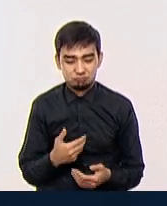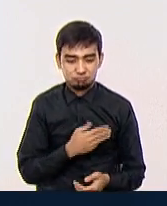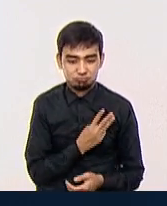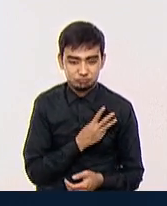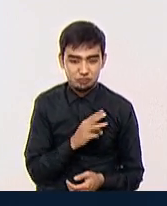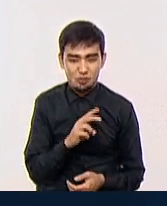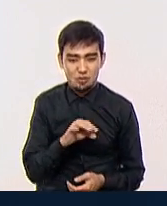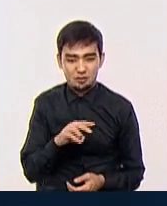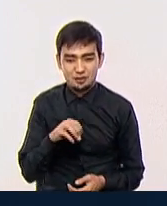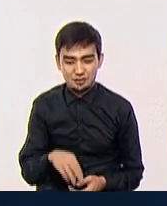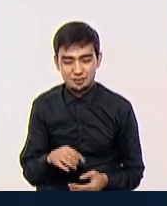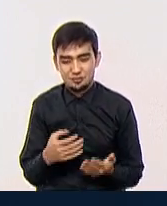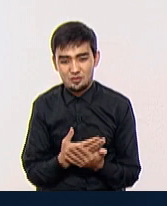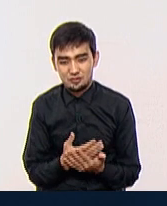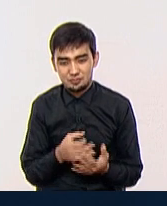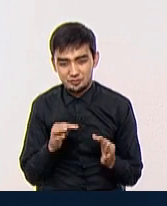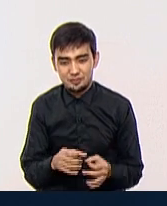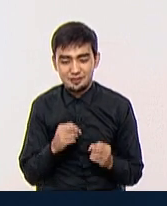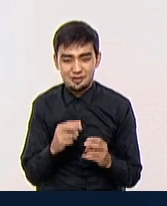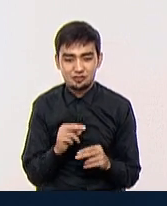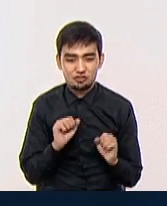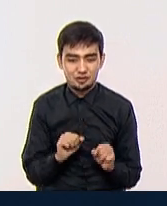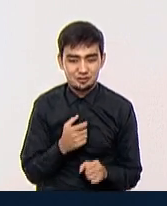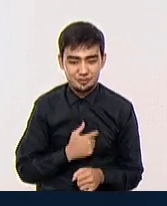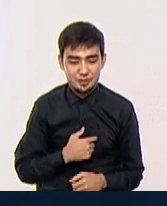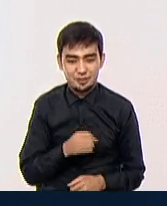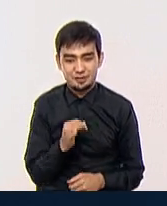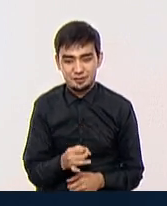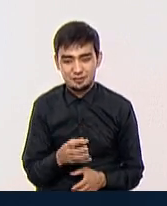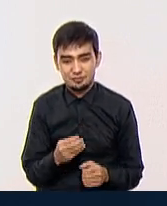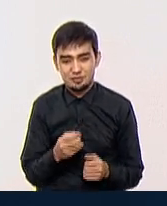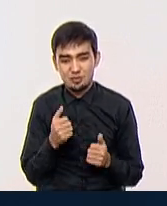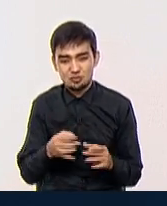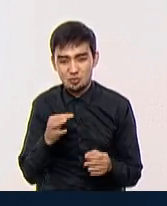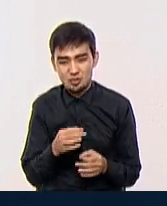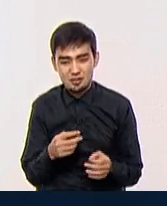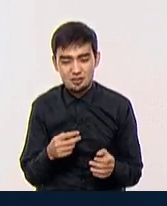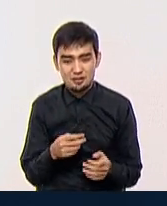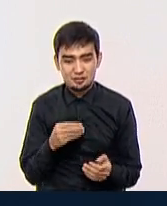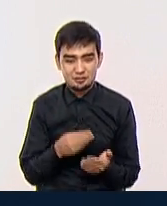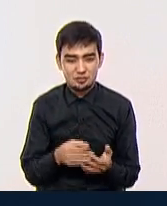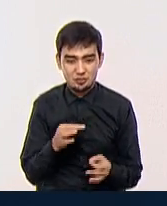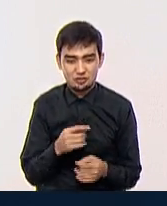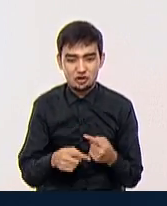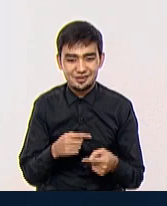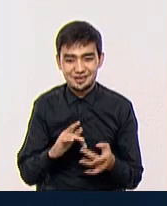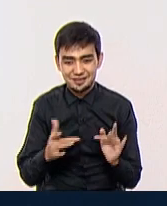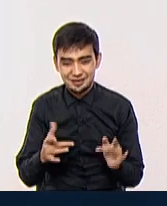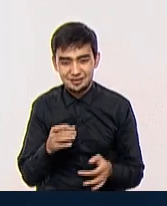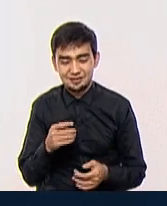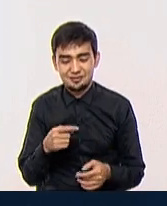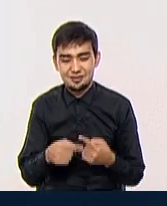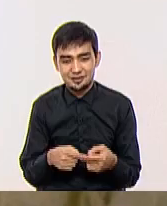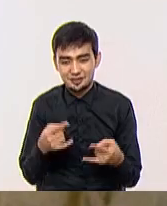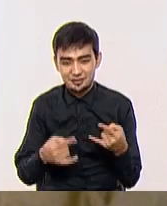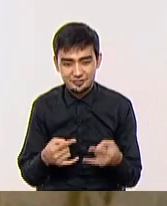же информация, не то засилье, допустим, нехороших каких-то ценностей, которые идут через интернет, через